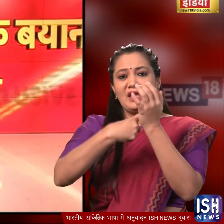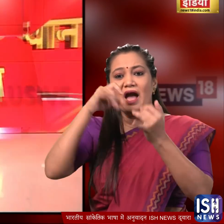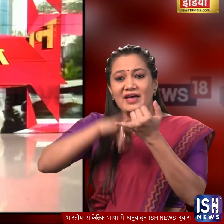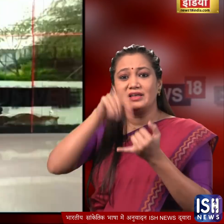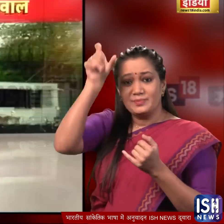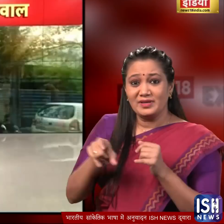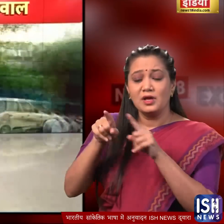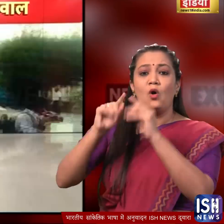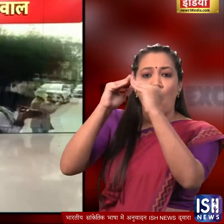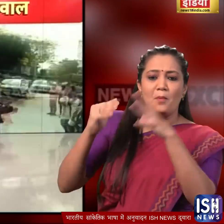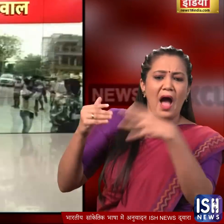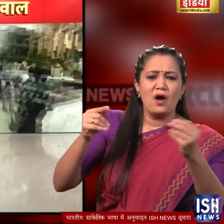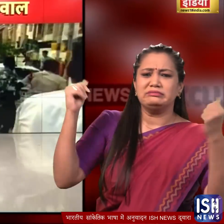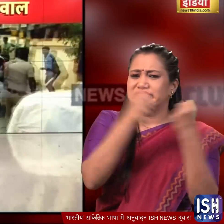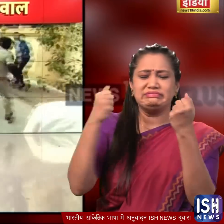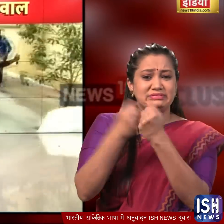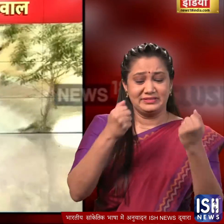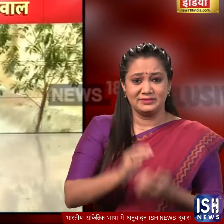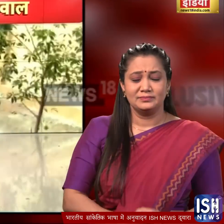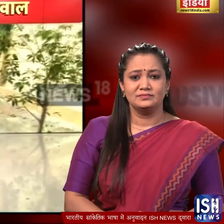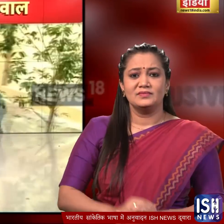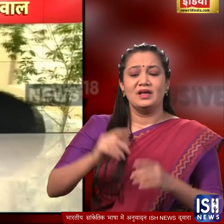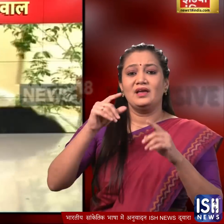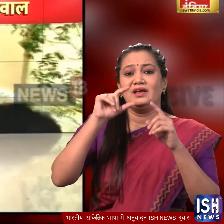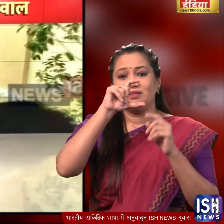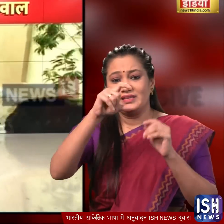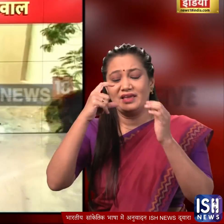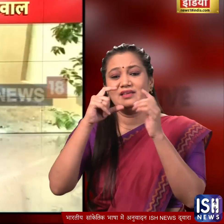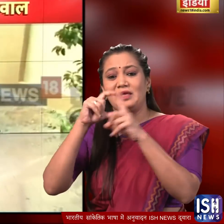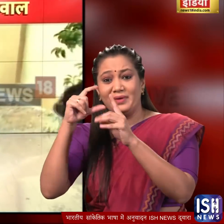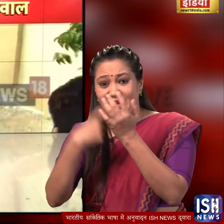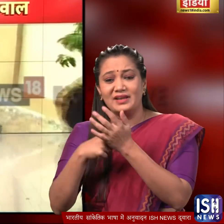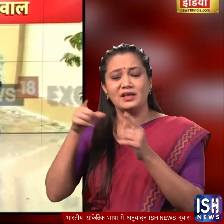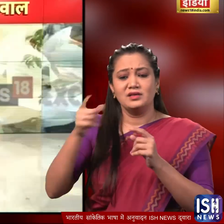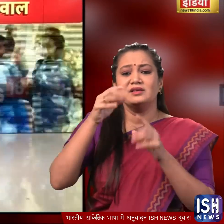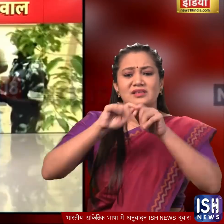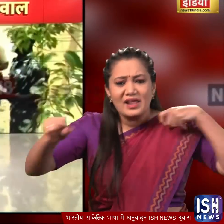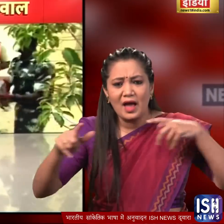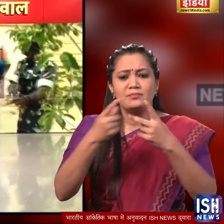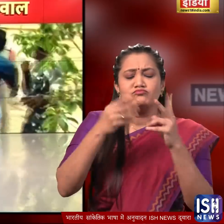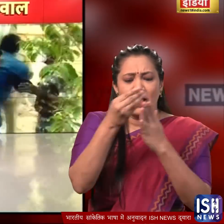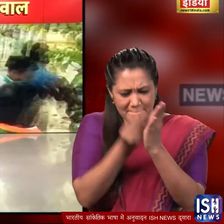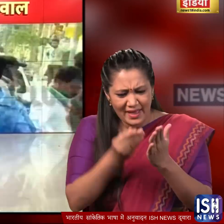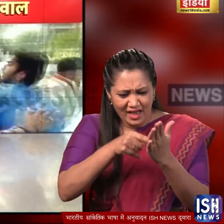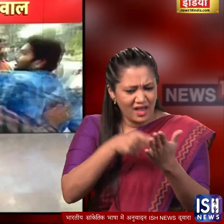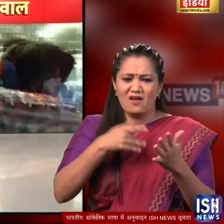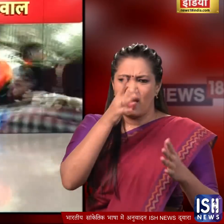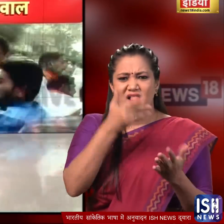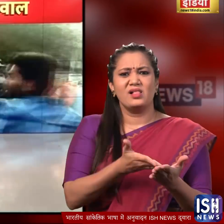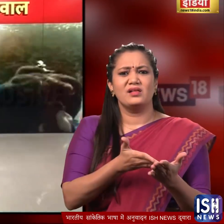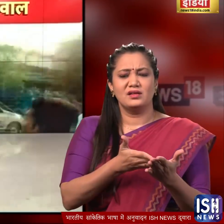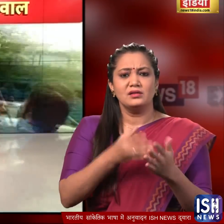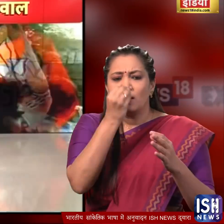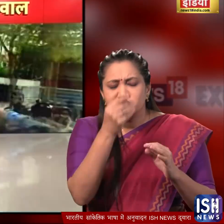टीआरएस विधायक के घर के बाहर खूब हंगामा हुआ। विधायक सी धर्मारेड्डी ने राम मंदिर निर्माण के नाम पर दी जा रही चंदे की रसीद को फर्जी बताया था